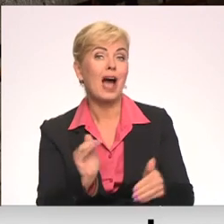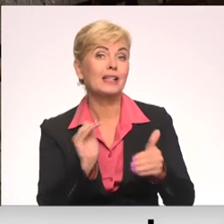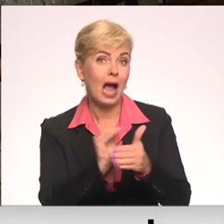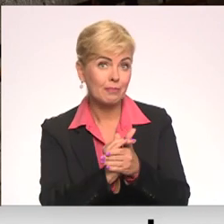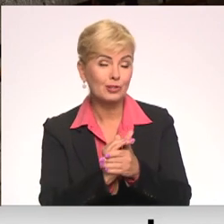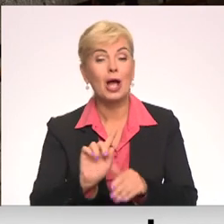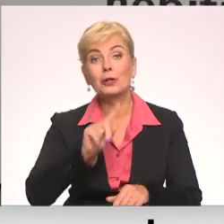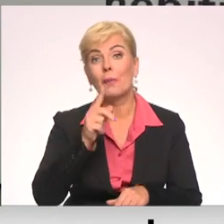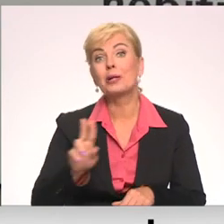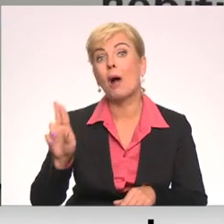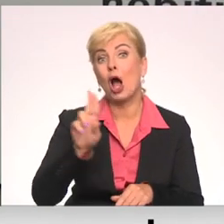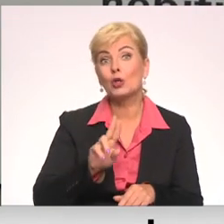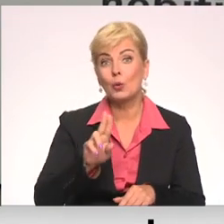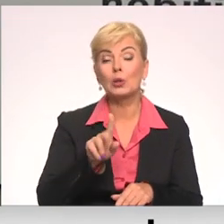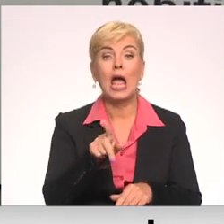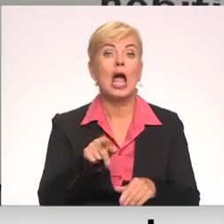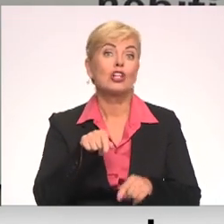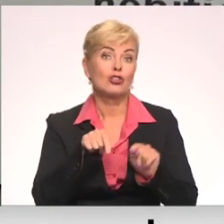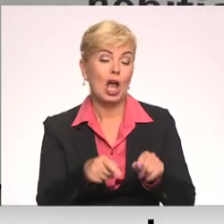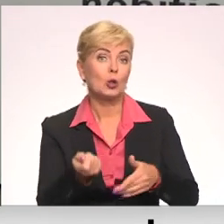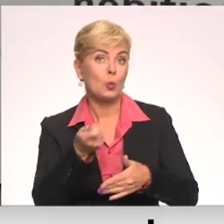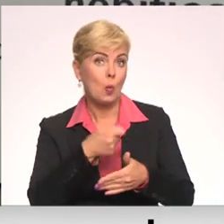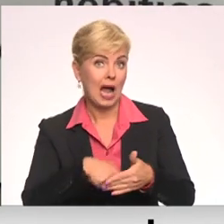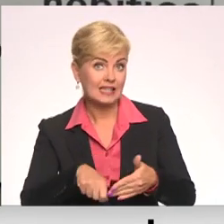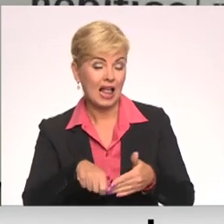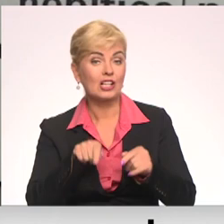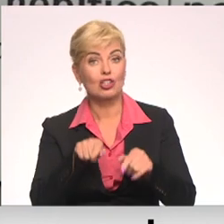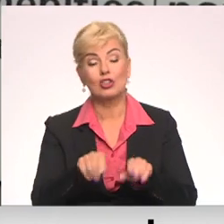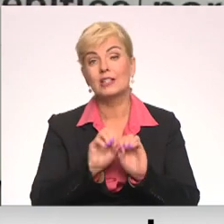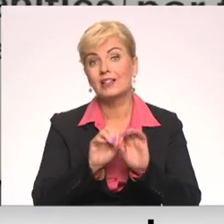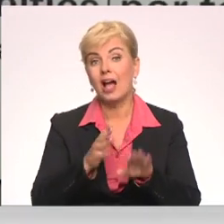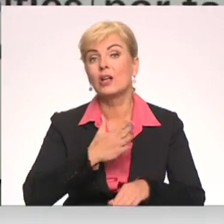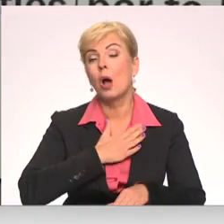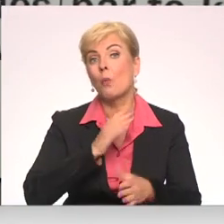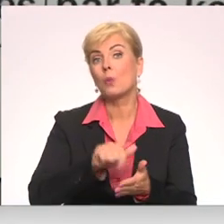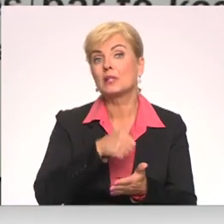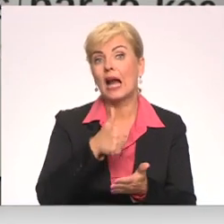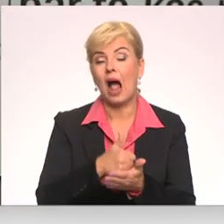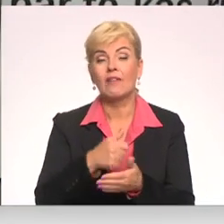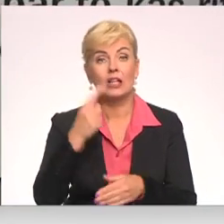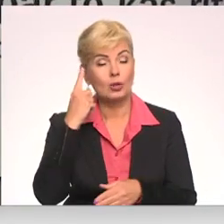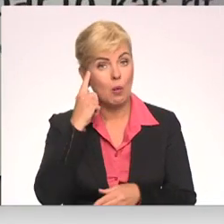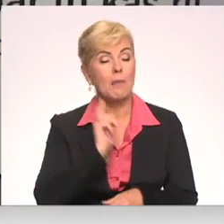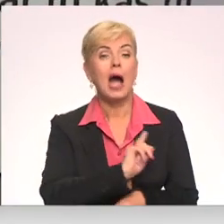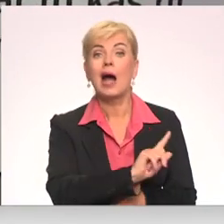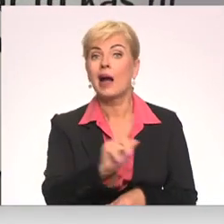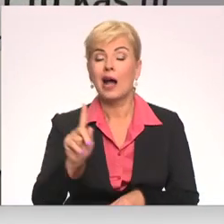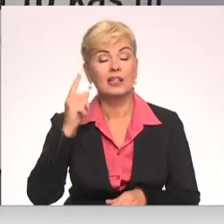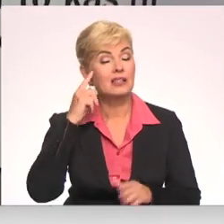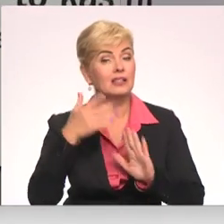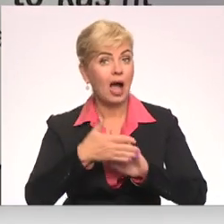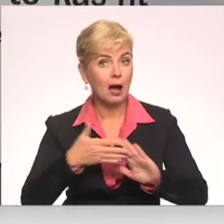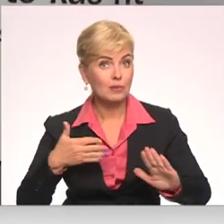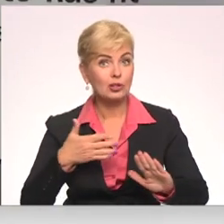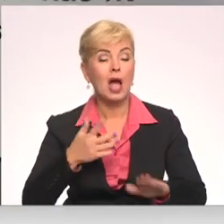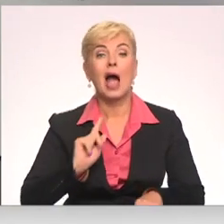no 1. Jūnija. Šeit noslēdzās mūsu stāsts, un mūsu galvenā doma, lai katrs saprastu, ka